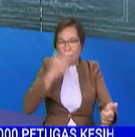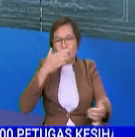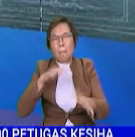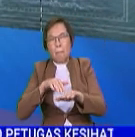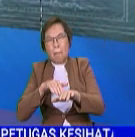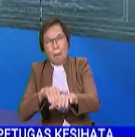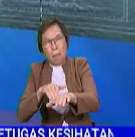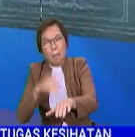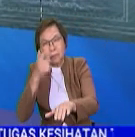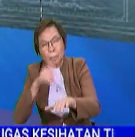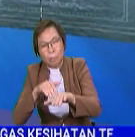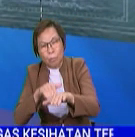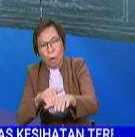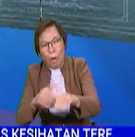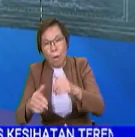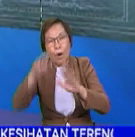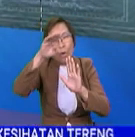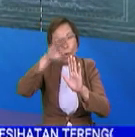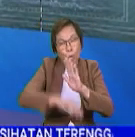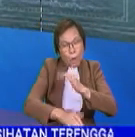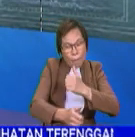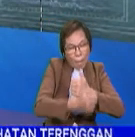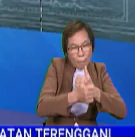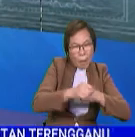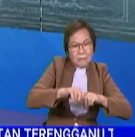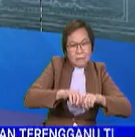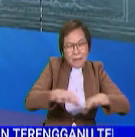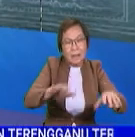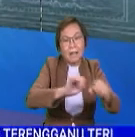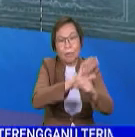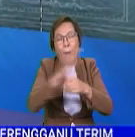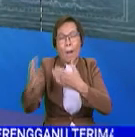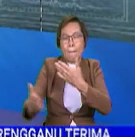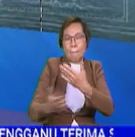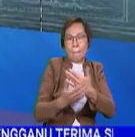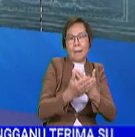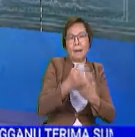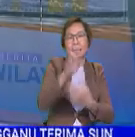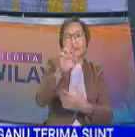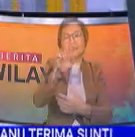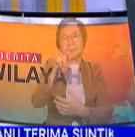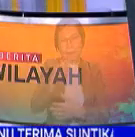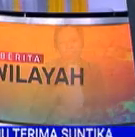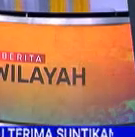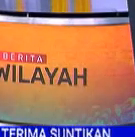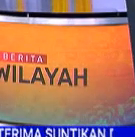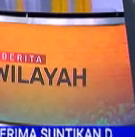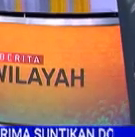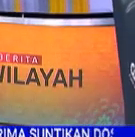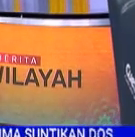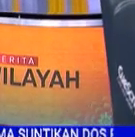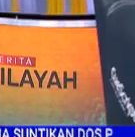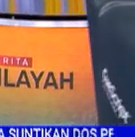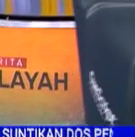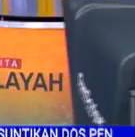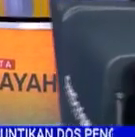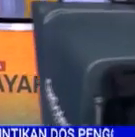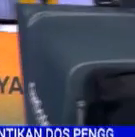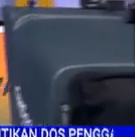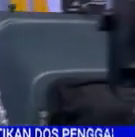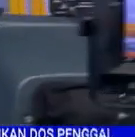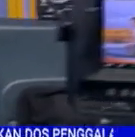kesesakan kurang risiko kepada jangkitan covert 19 kembali ke angkasa Puri by Iqbal terima